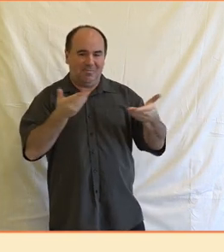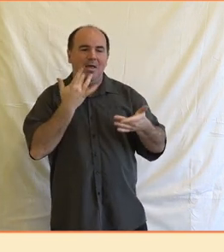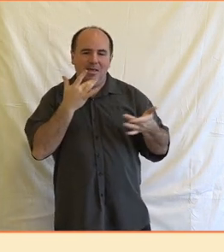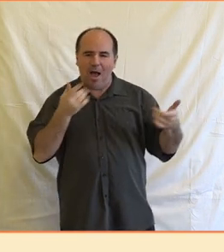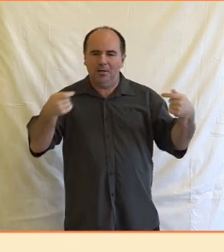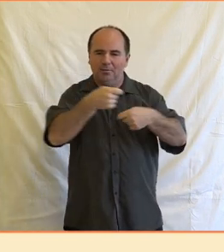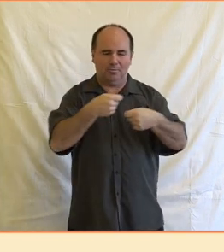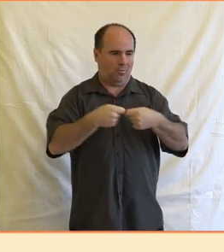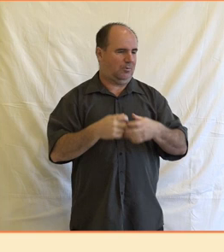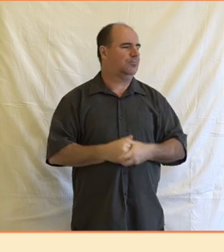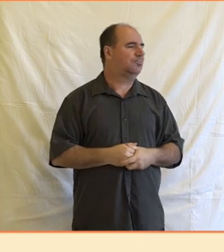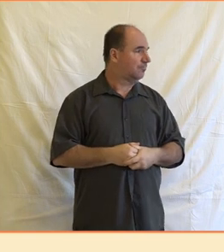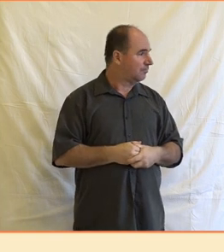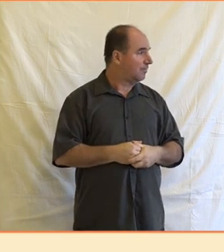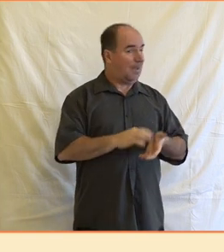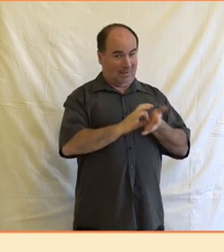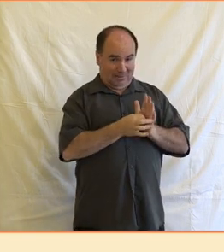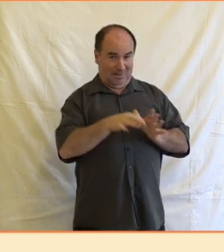sběr dat. Začal